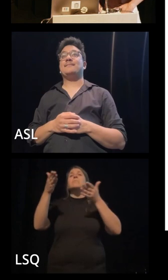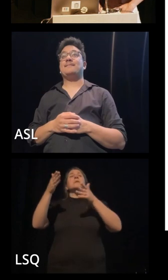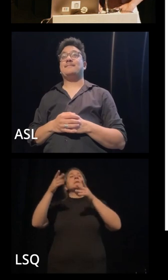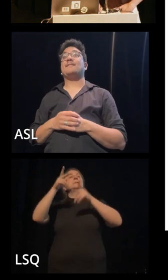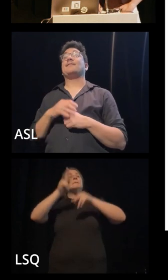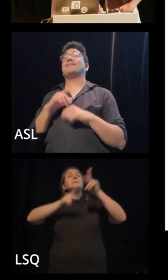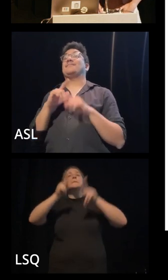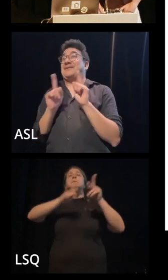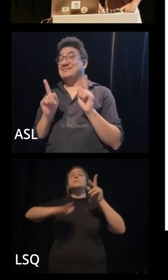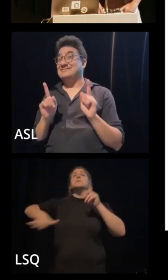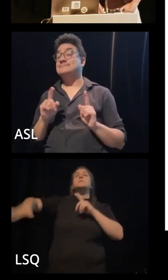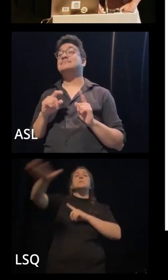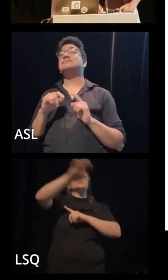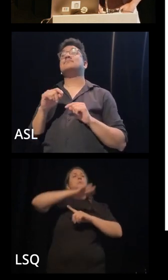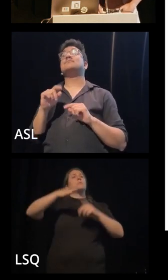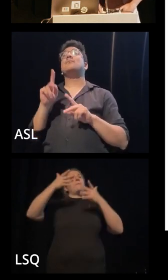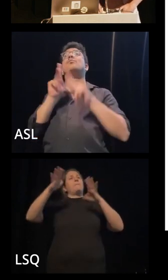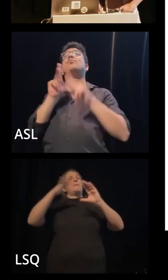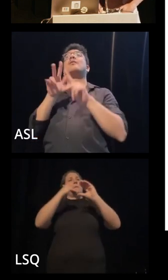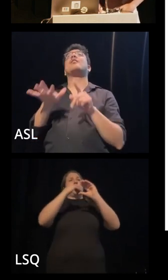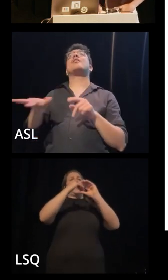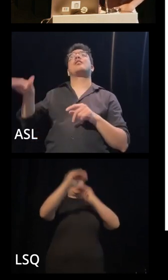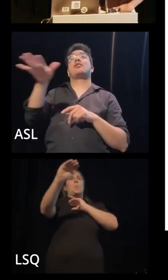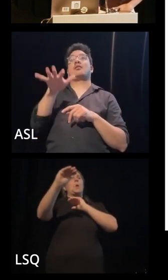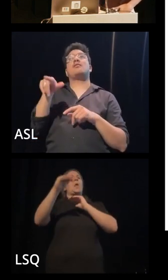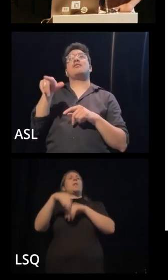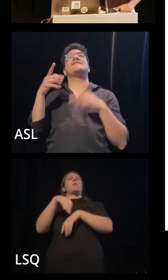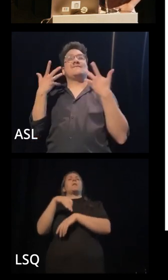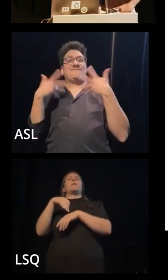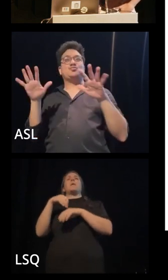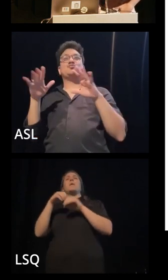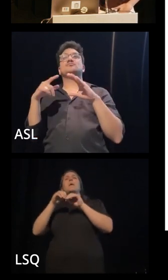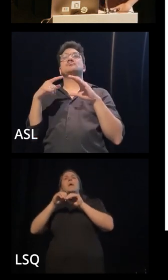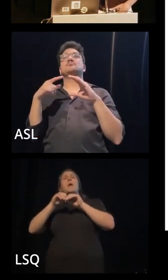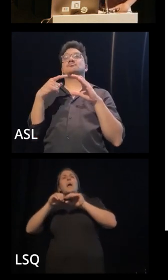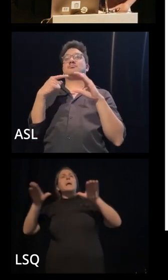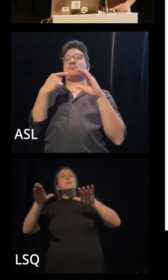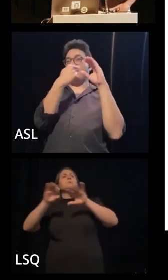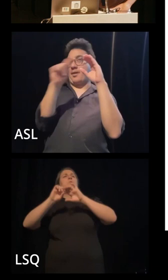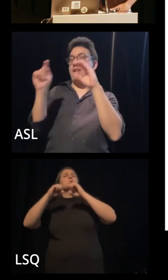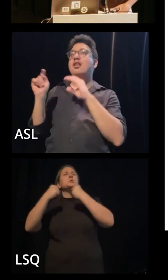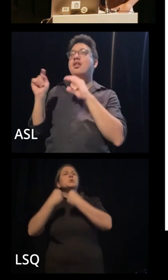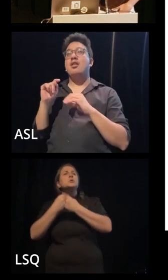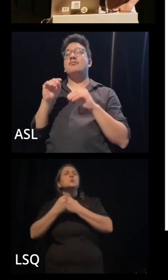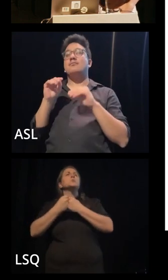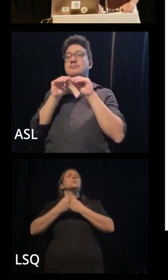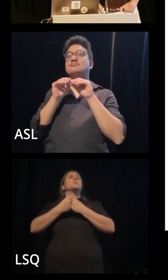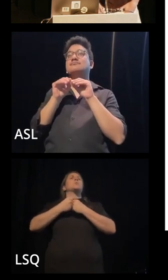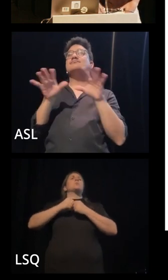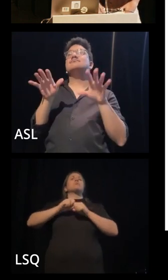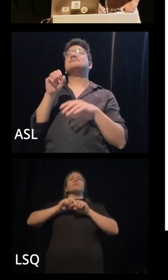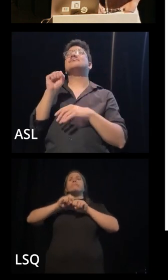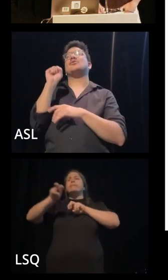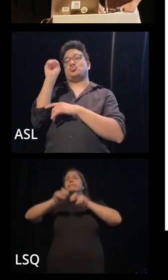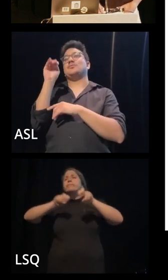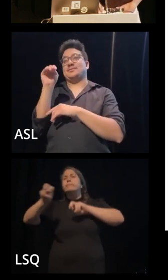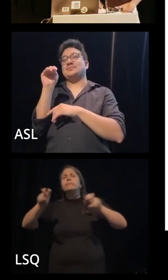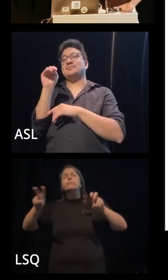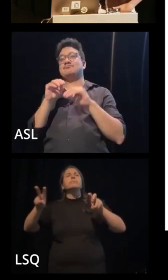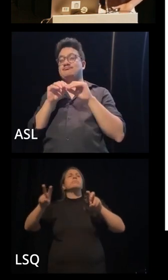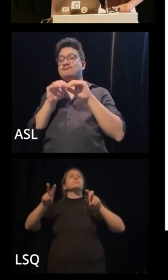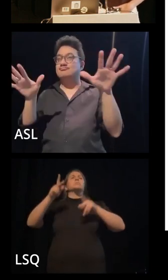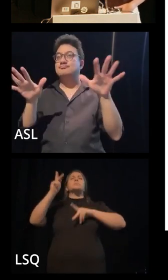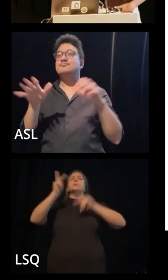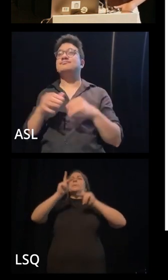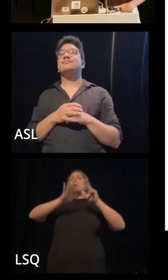partagée par email, sur les réseaux sociaux, sur WhatsApp et dans l'espace public. Nous